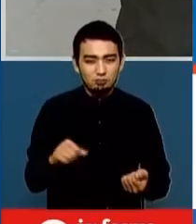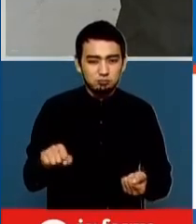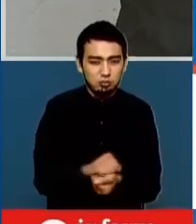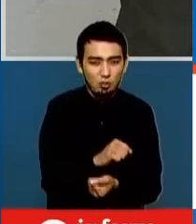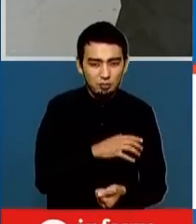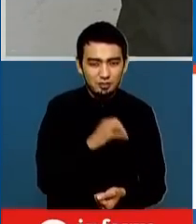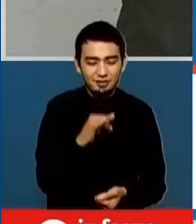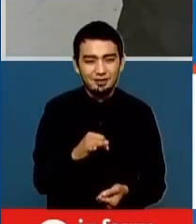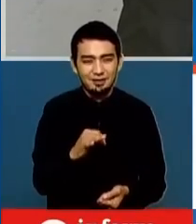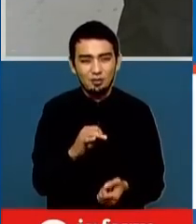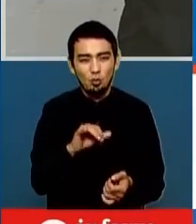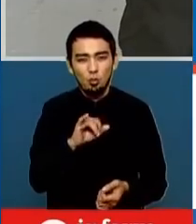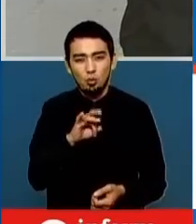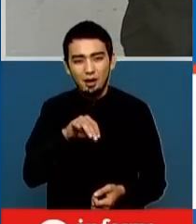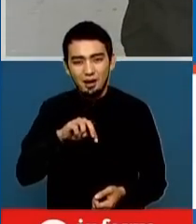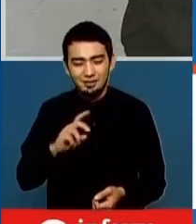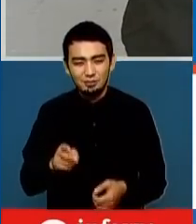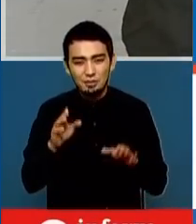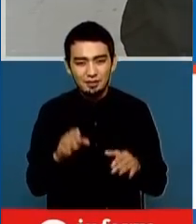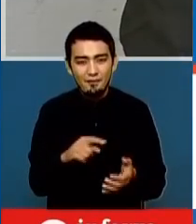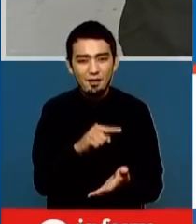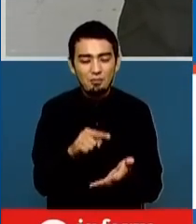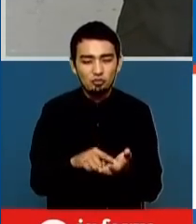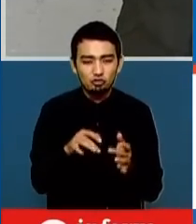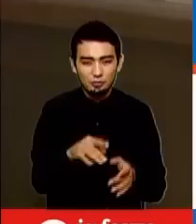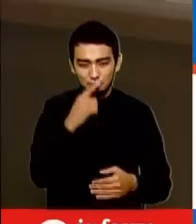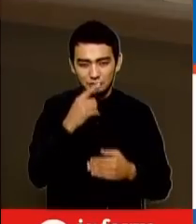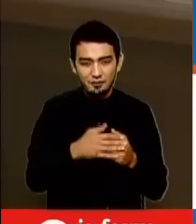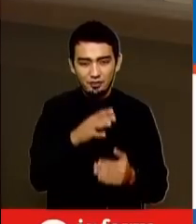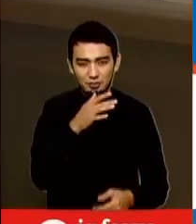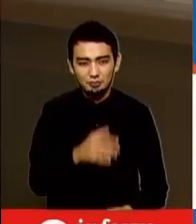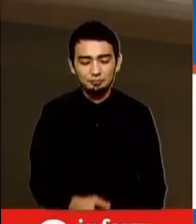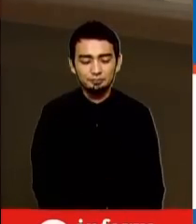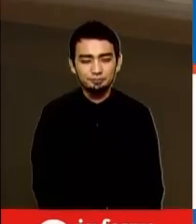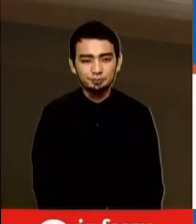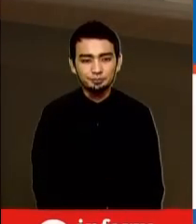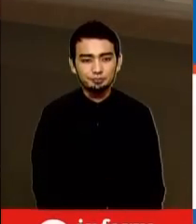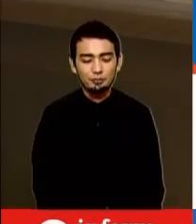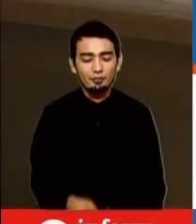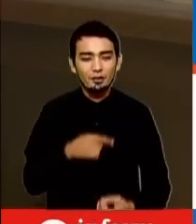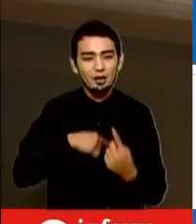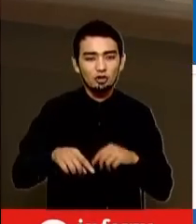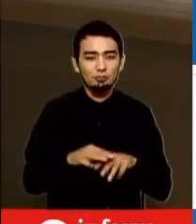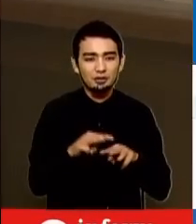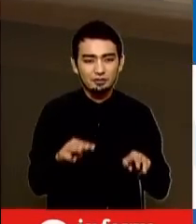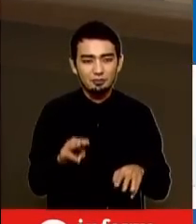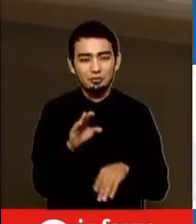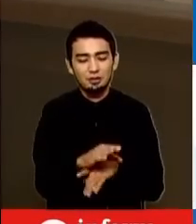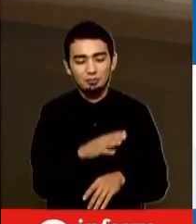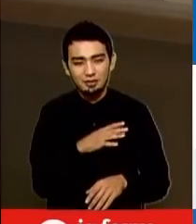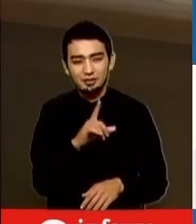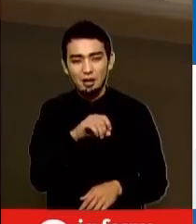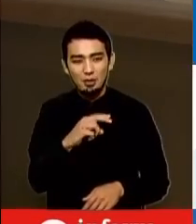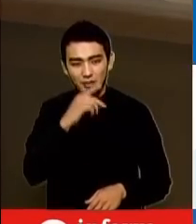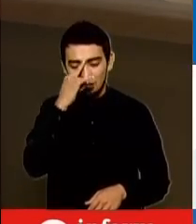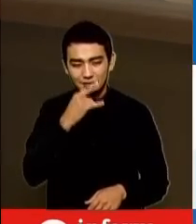выездном заседании в Уральске отметили, что вопрос решится в ближайшее время. Наше министерство поручило